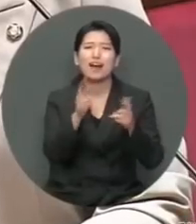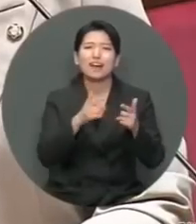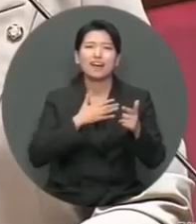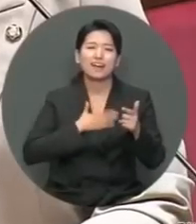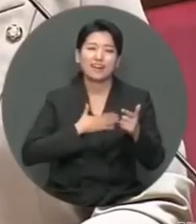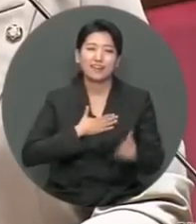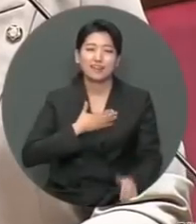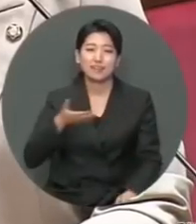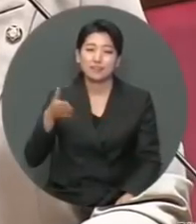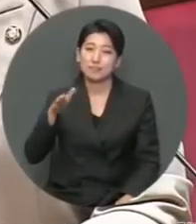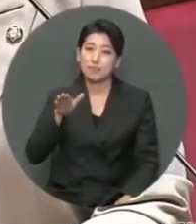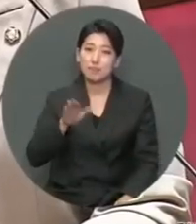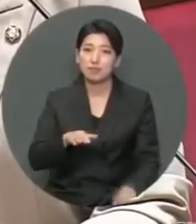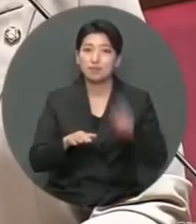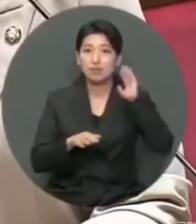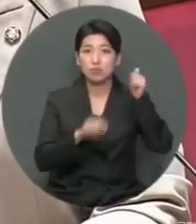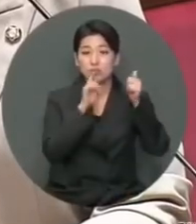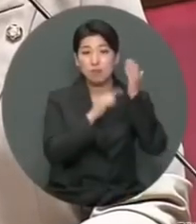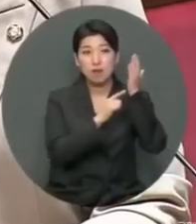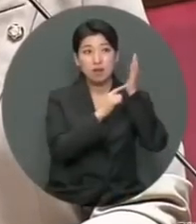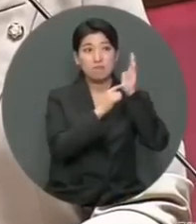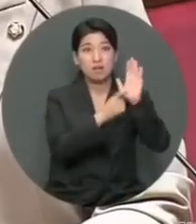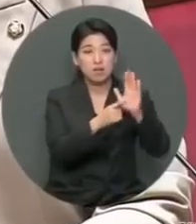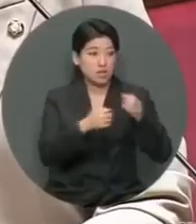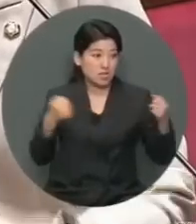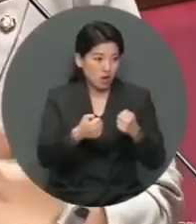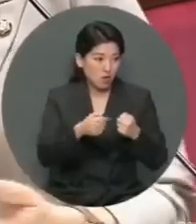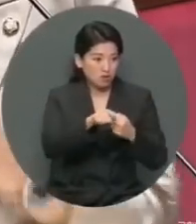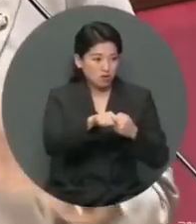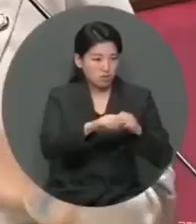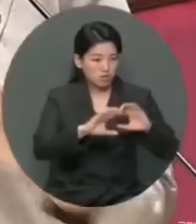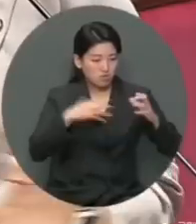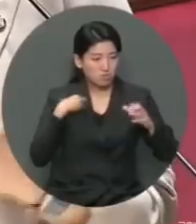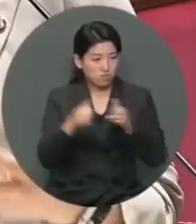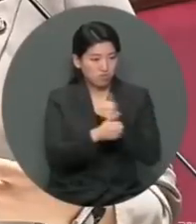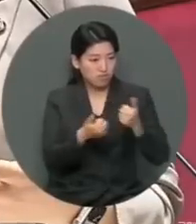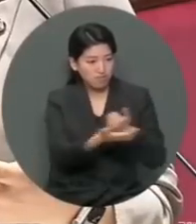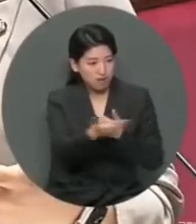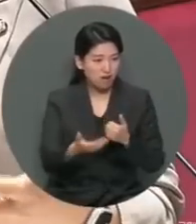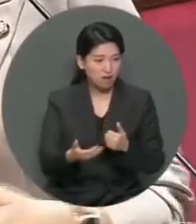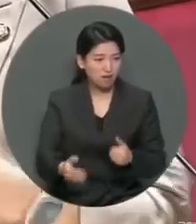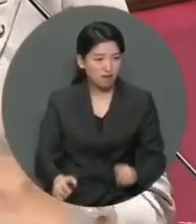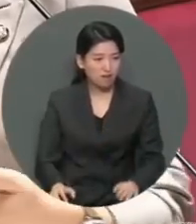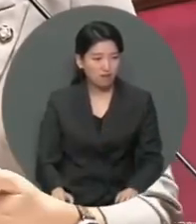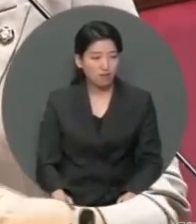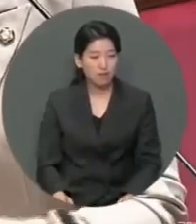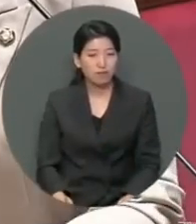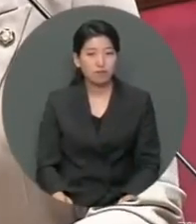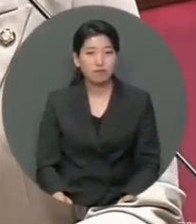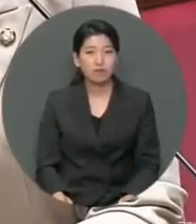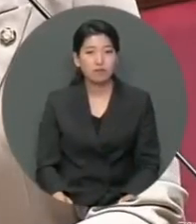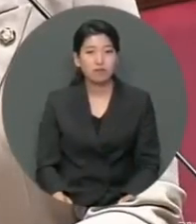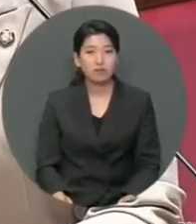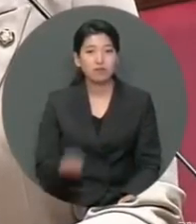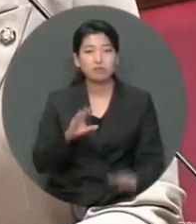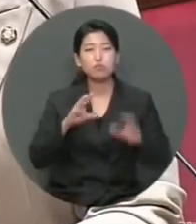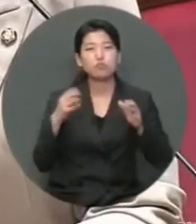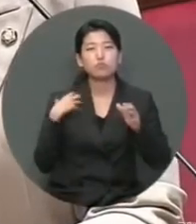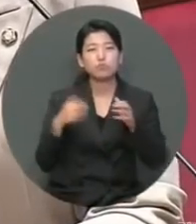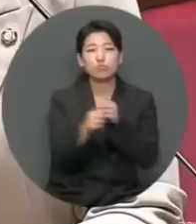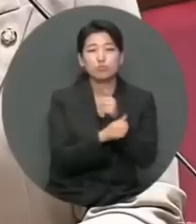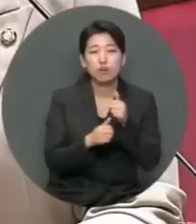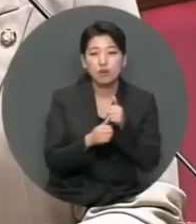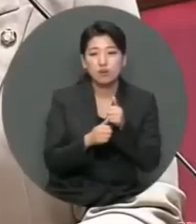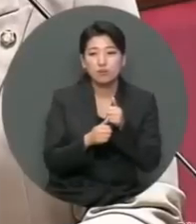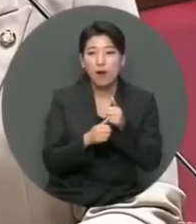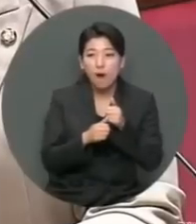그러나 대통령의 이런 발언이 한번 나오면 막 의혹이 뿜뿜하다가 오버하는 국무위원분들이 나오실 수